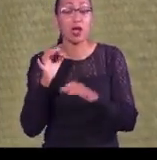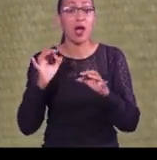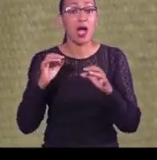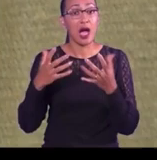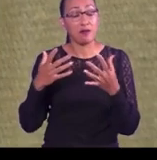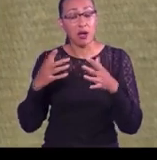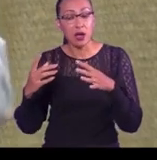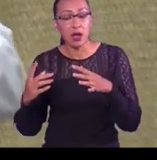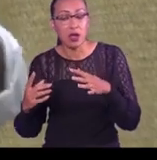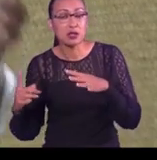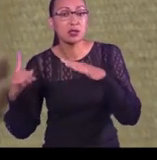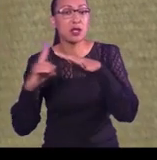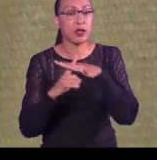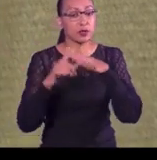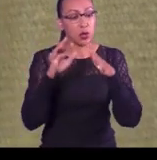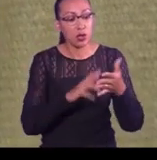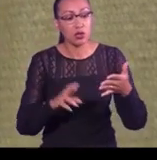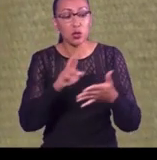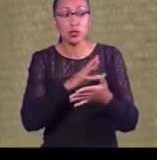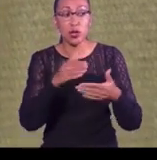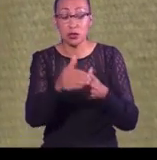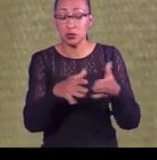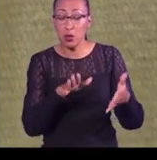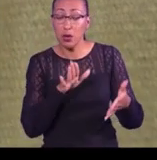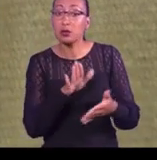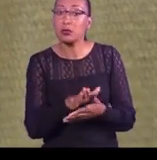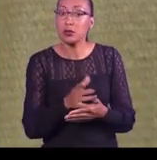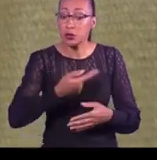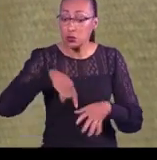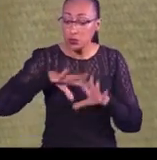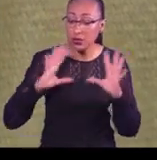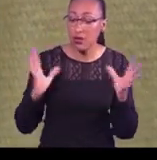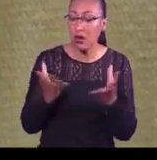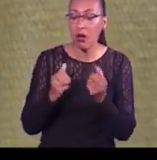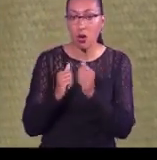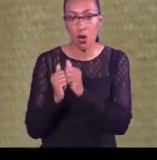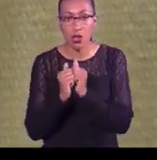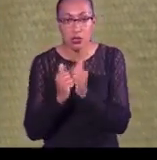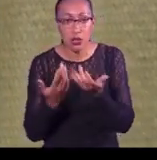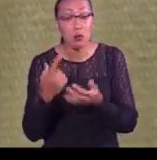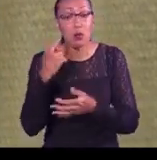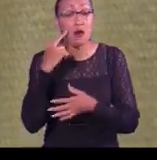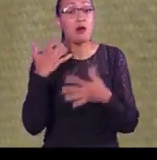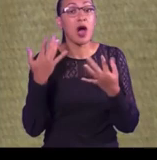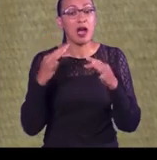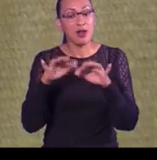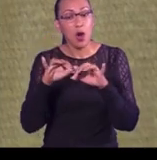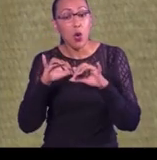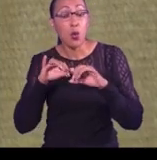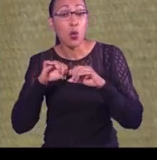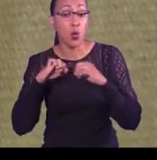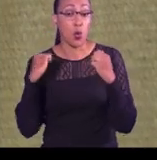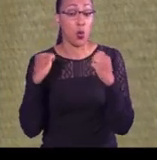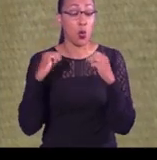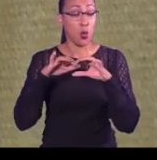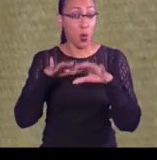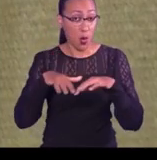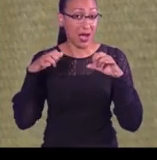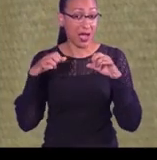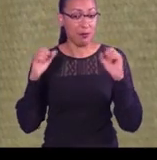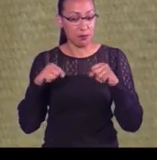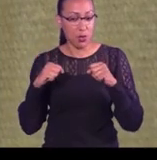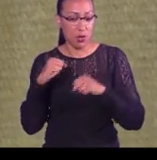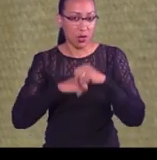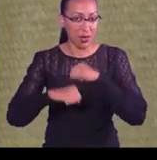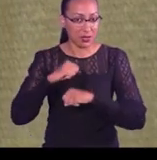l'insertion régionale dans notre secteur, qu'on mette tout ça ensemble pour pouvoir, dans le cadre d'un congrès qu'on pourrait organiser, aller vers plus